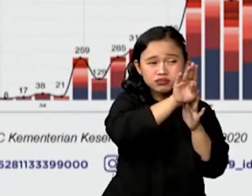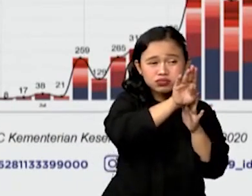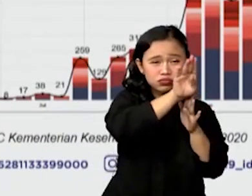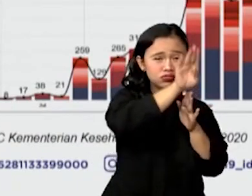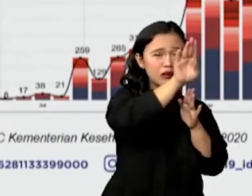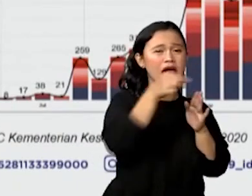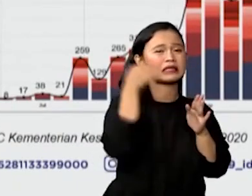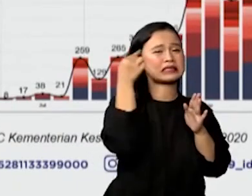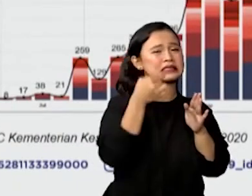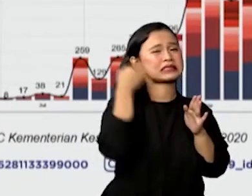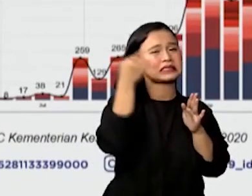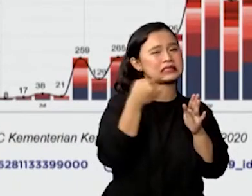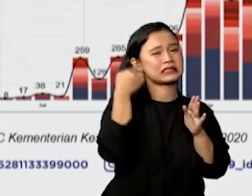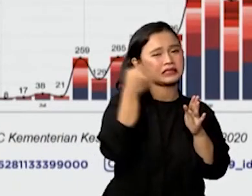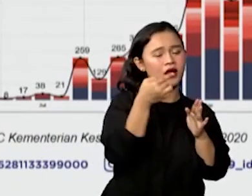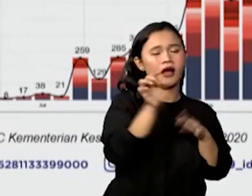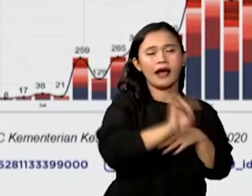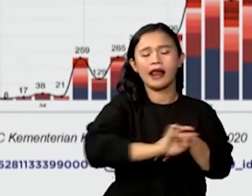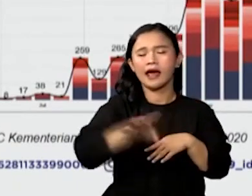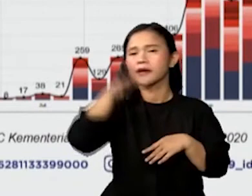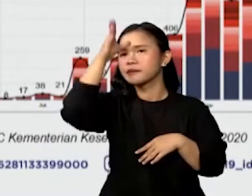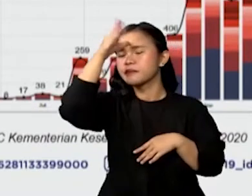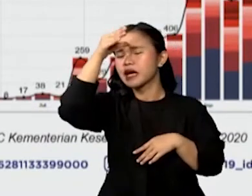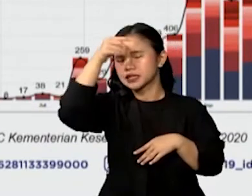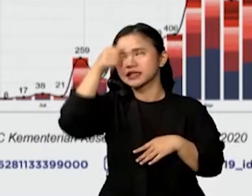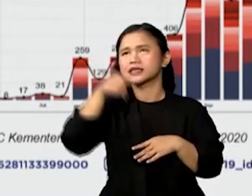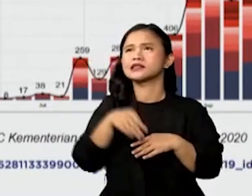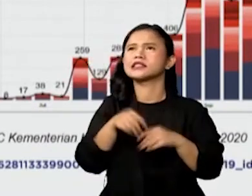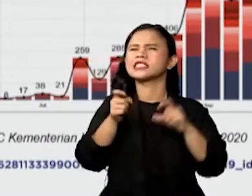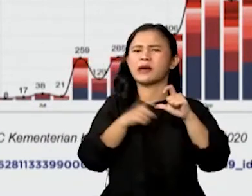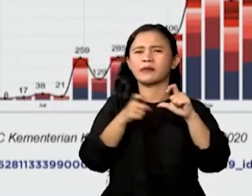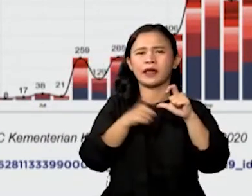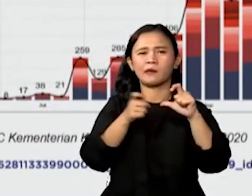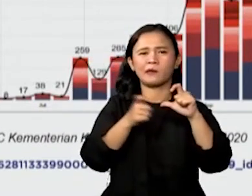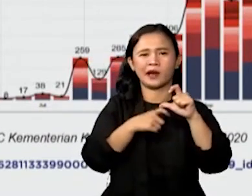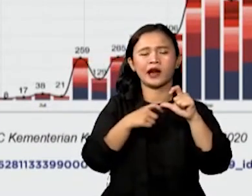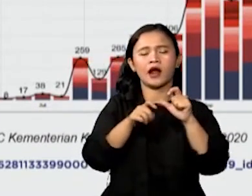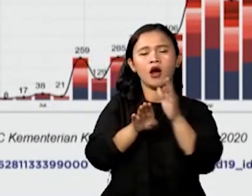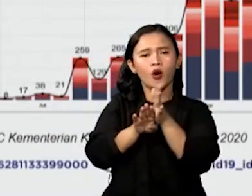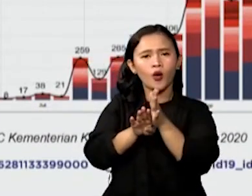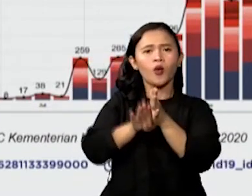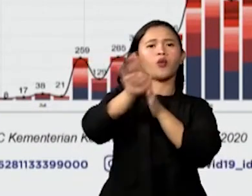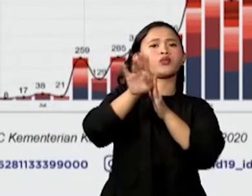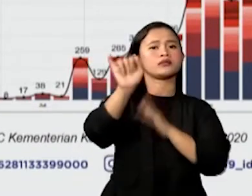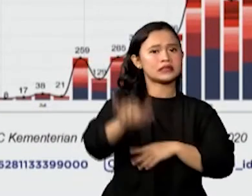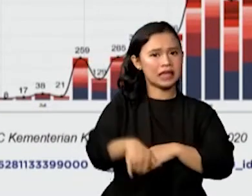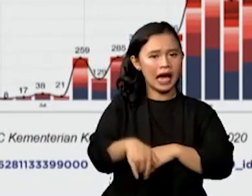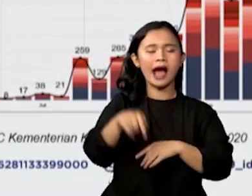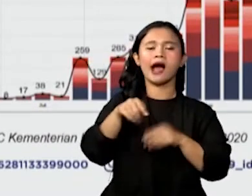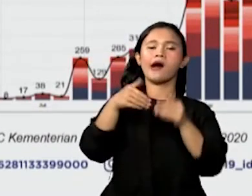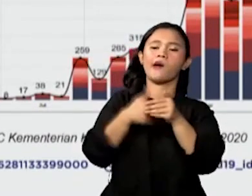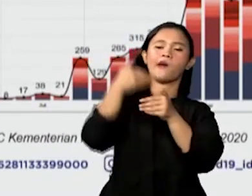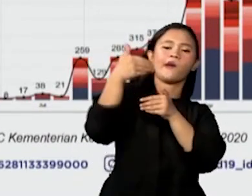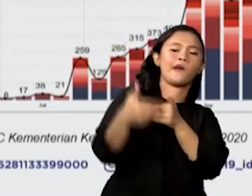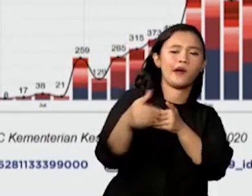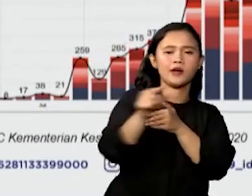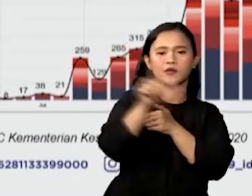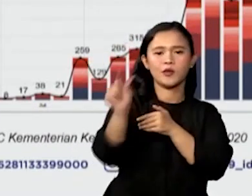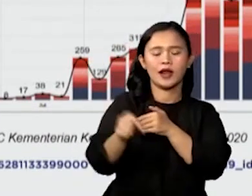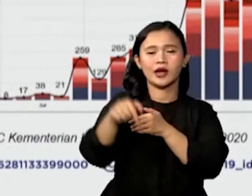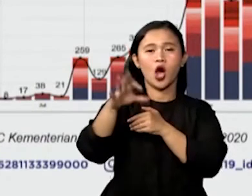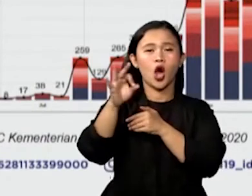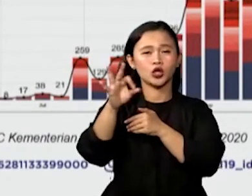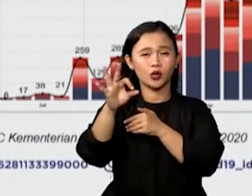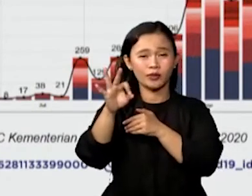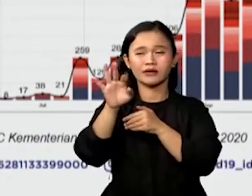naik ke atas. Kemudian Bali sempat tinggi itu di bulan September, tinggi sekali pada saat itu, kemudian sempat turun dan sekarang